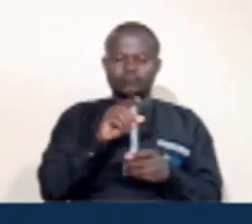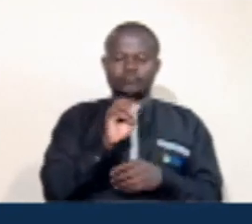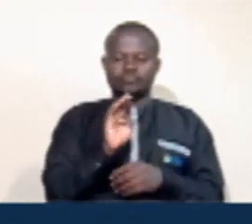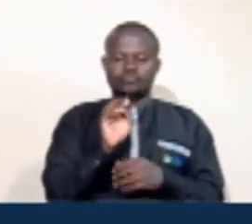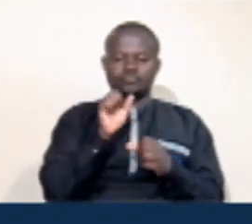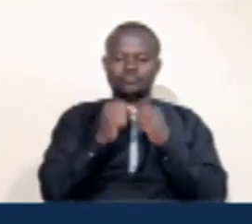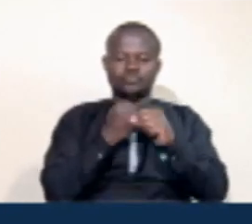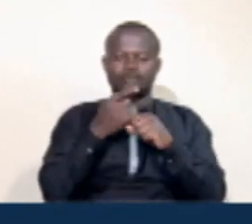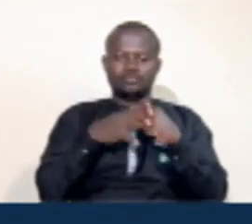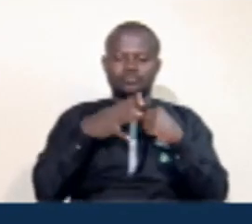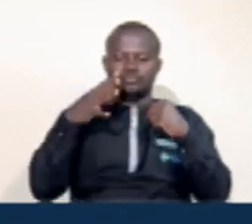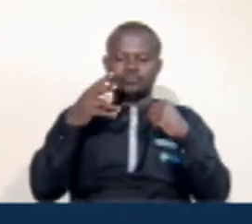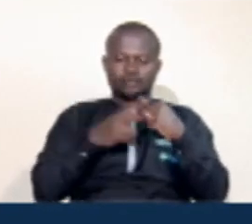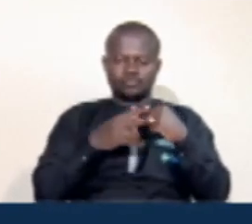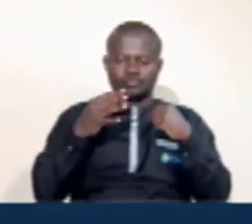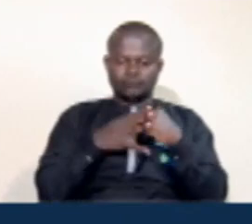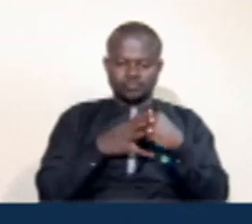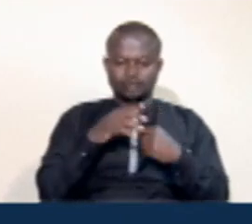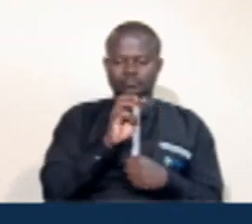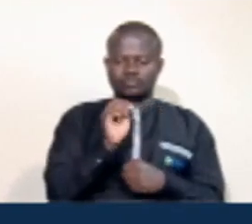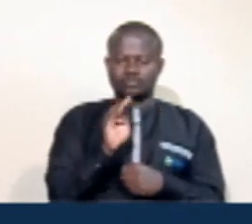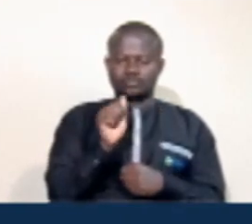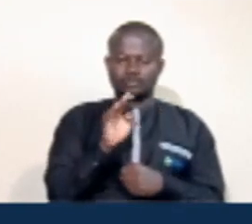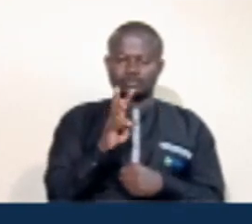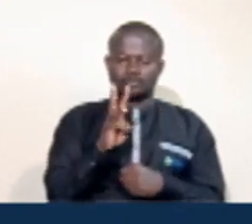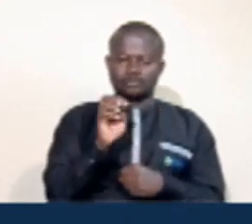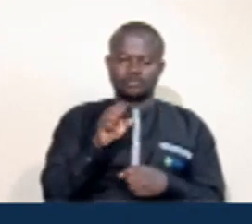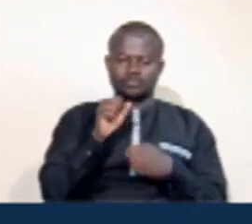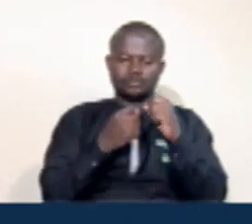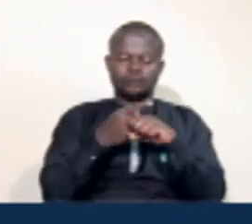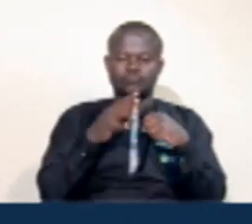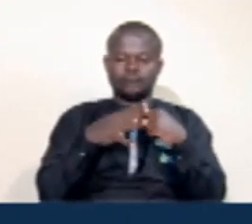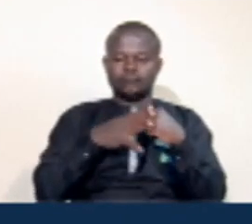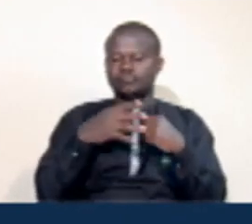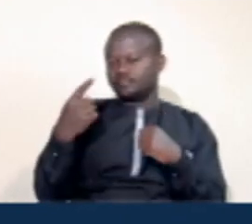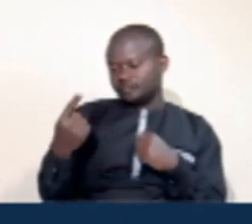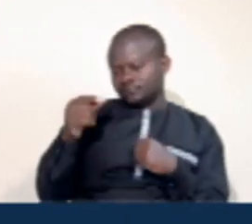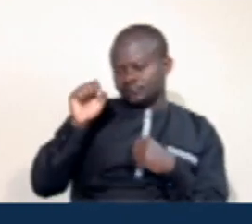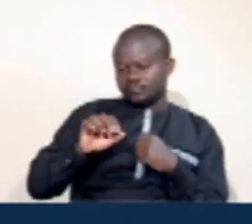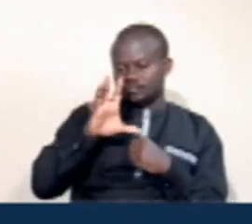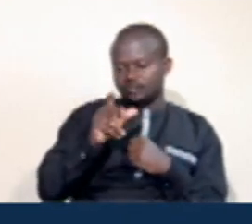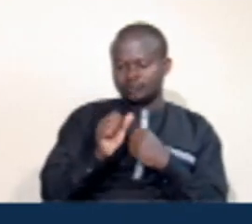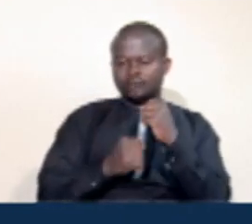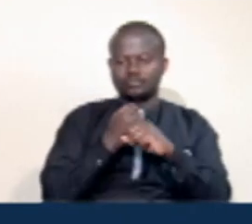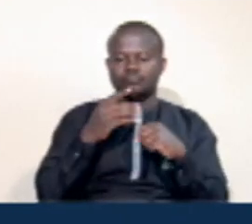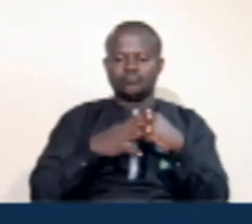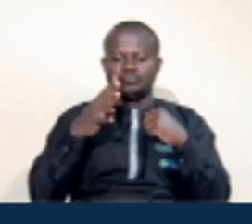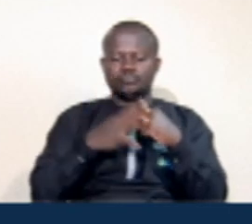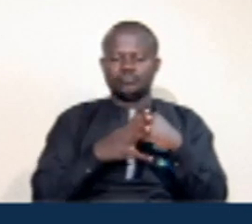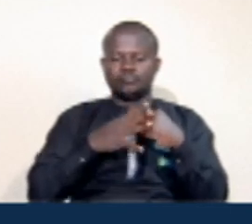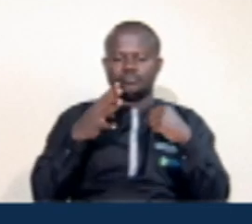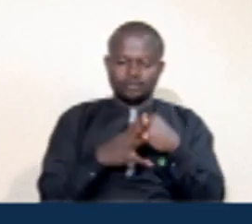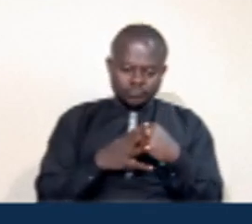gihe cy'umwaka 1979 Zimbabwe igihumbi kimwe 1991 Afrika y'Epfo mu gihumbi kimwe 1999 muri